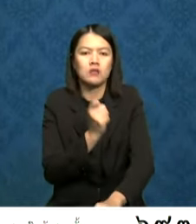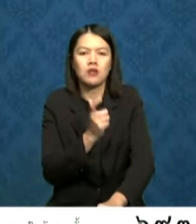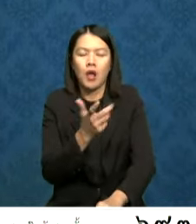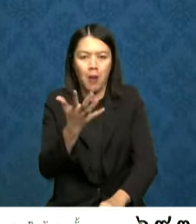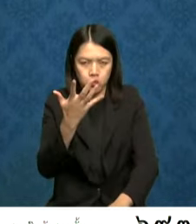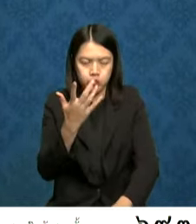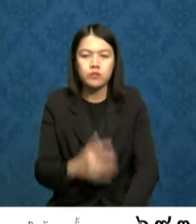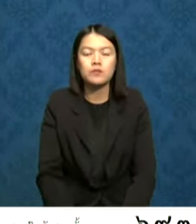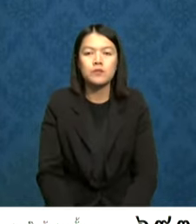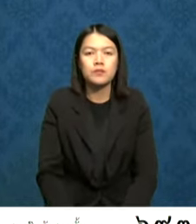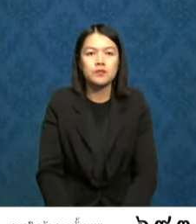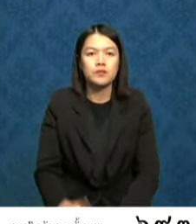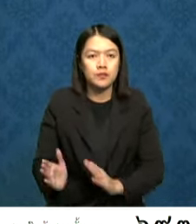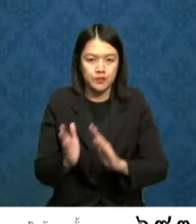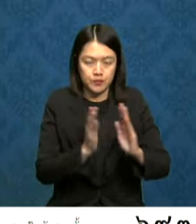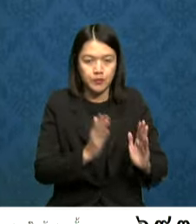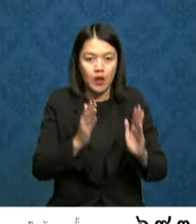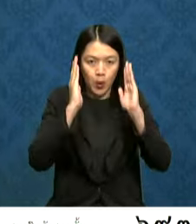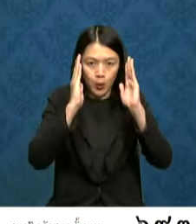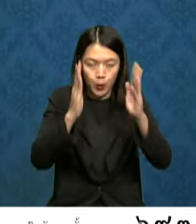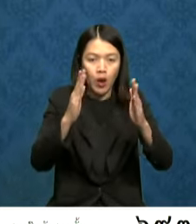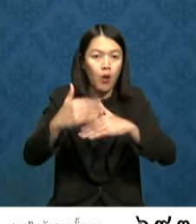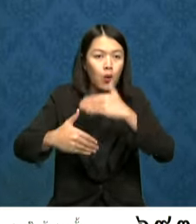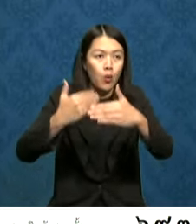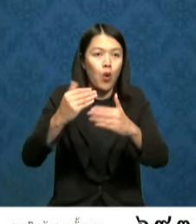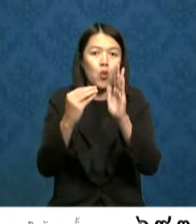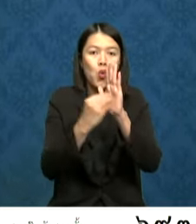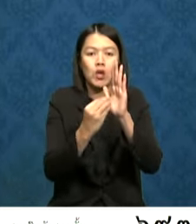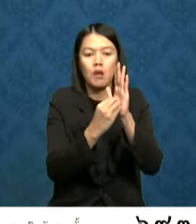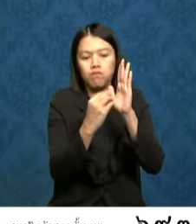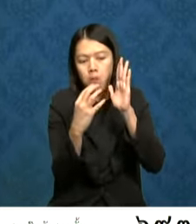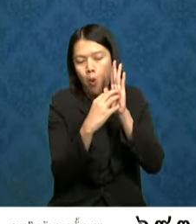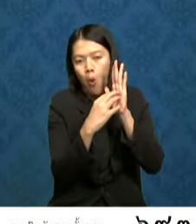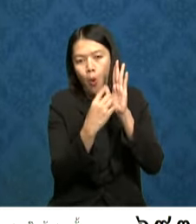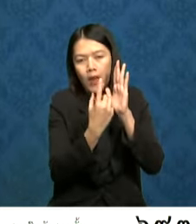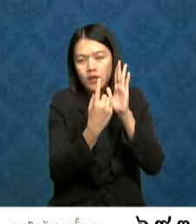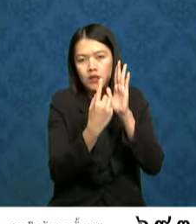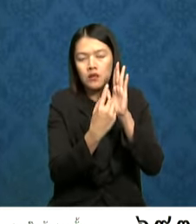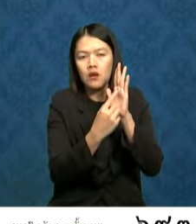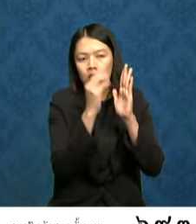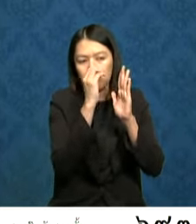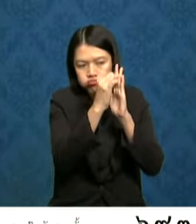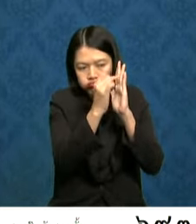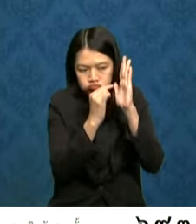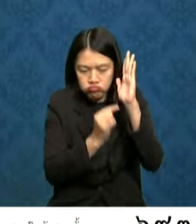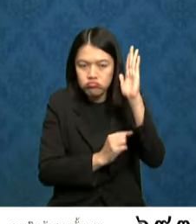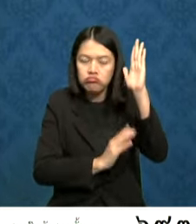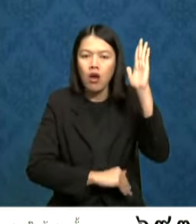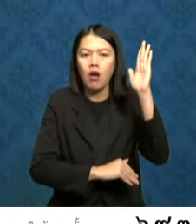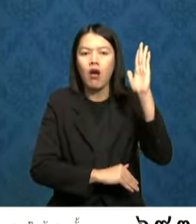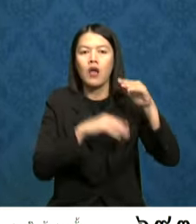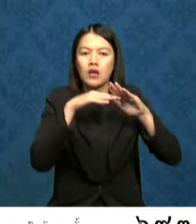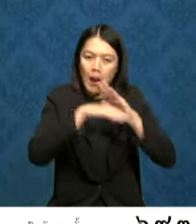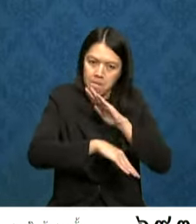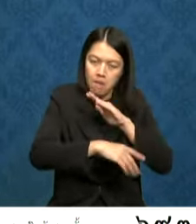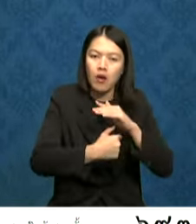คะประเด็นต่อมาก็คือมุ่งกระจายความเจริญไม่ใช่แค่กรุงเทพมหานครค่ะเรายังมีศักยภาพในที่อื่นๆที่ยังโตต่ำ